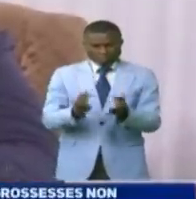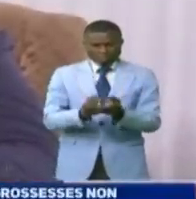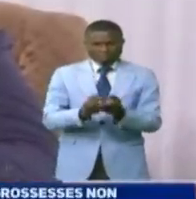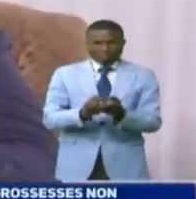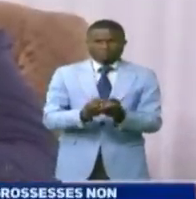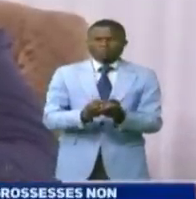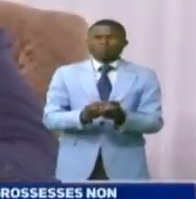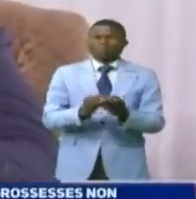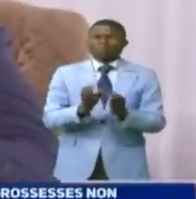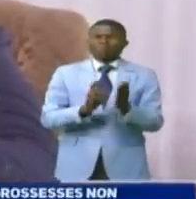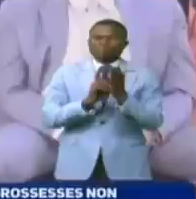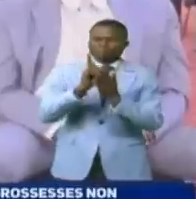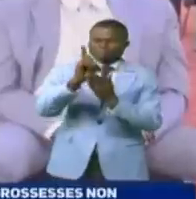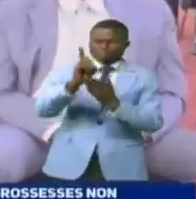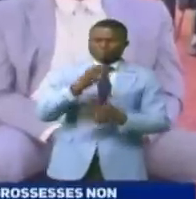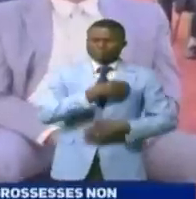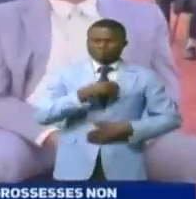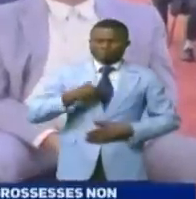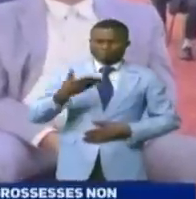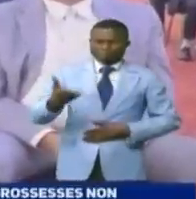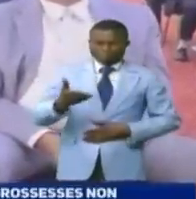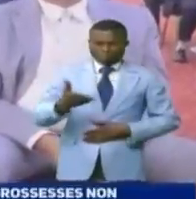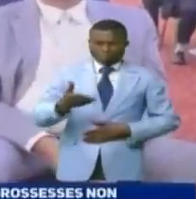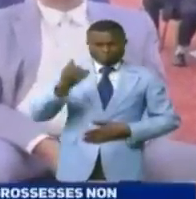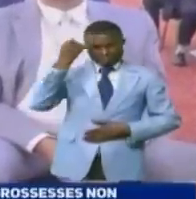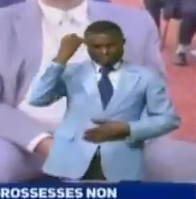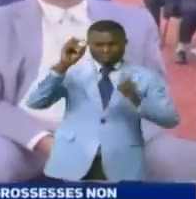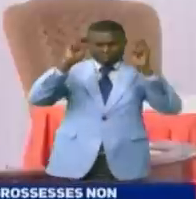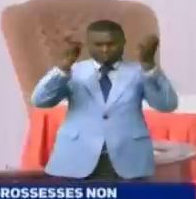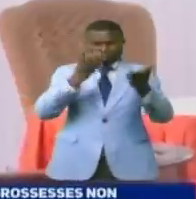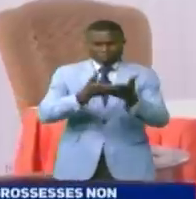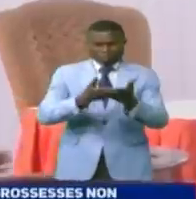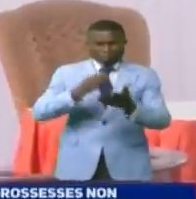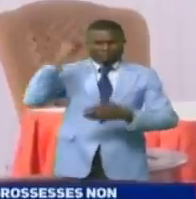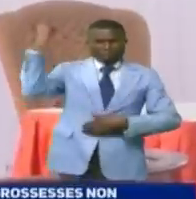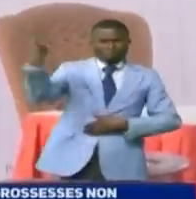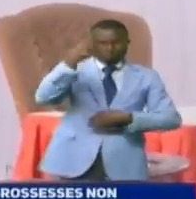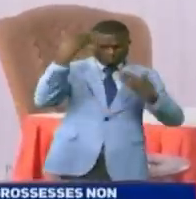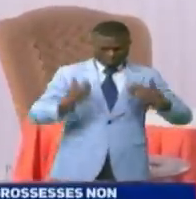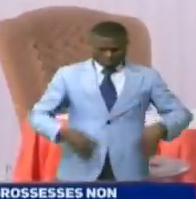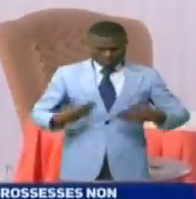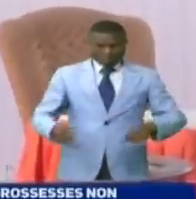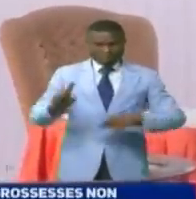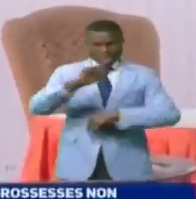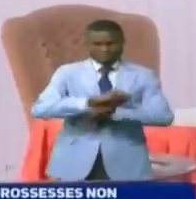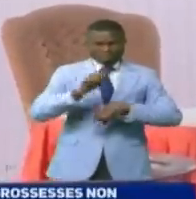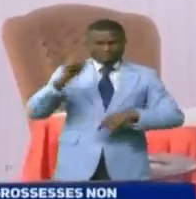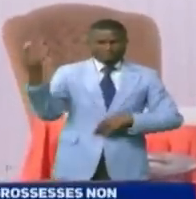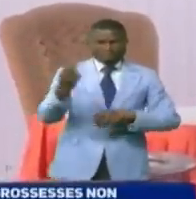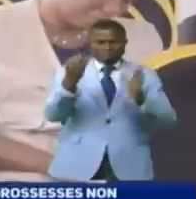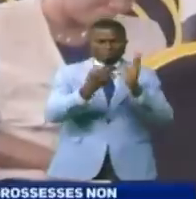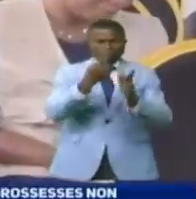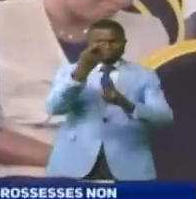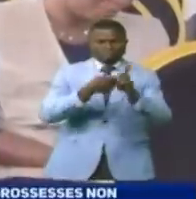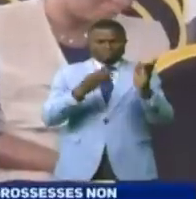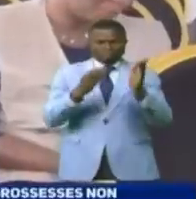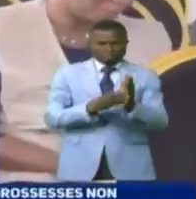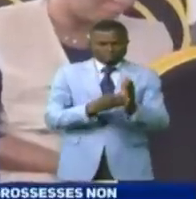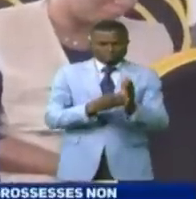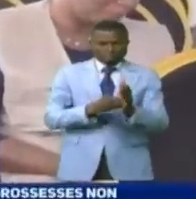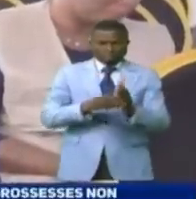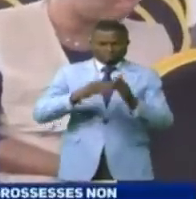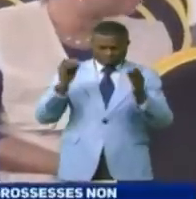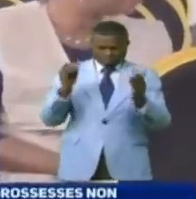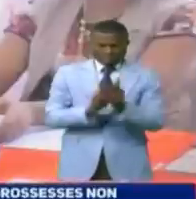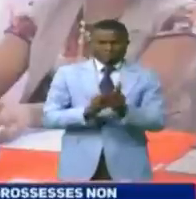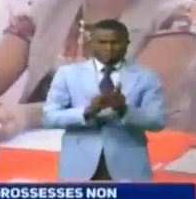levier de l'épanouissement de la femme. C'est justement sous ce thème que l'humanité célèbre en cette journée du 26 septembre, pour une énième